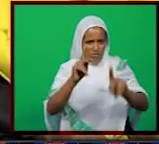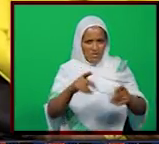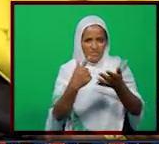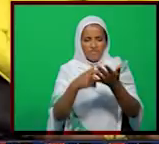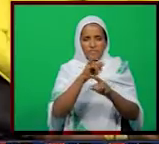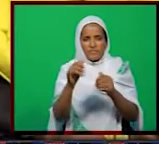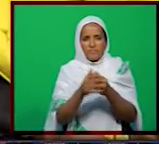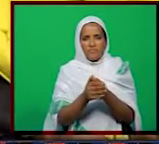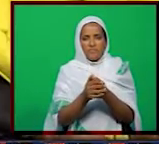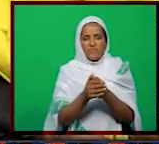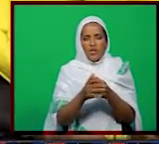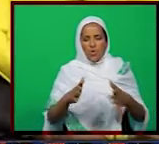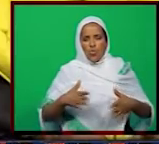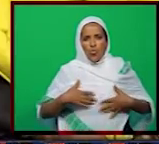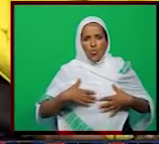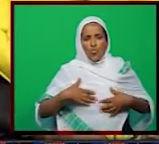ህብረተሰብም